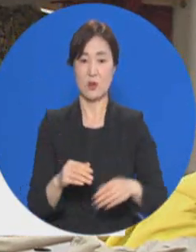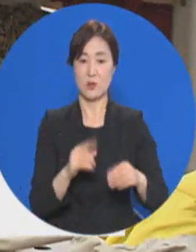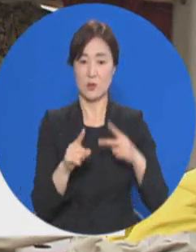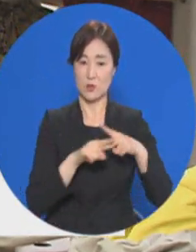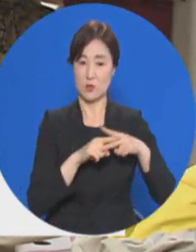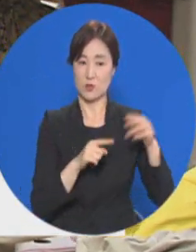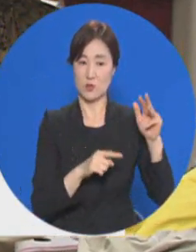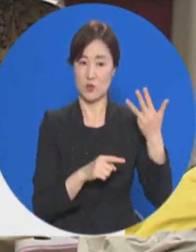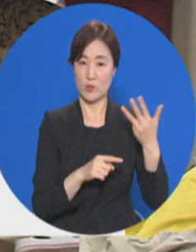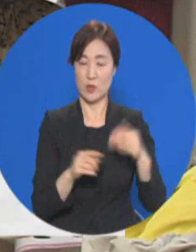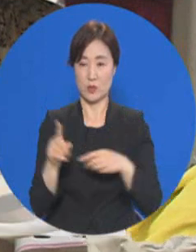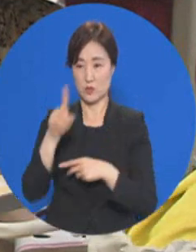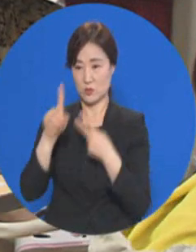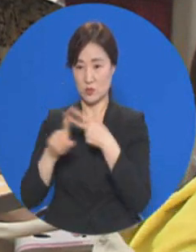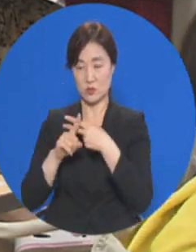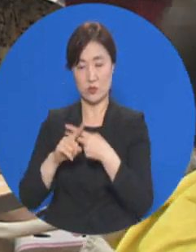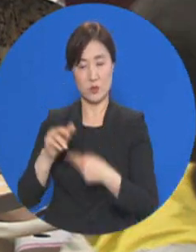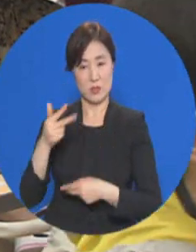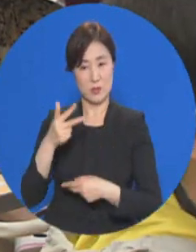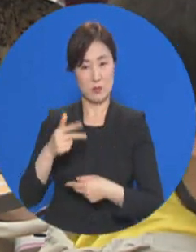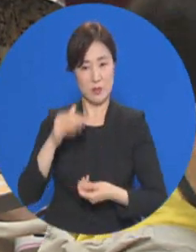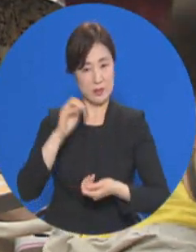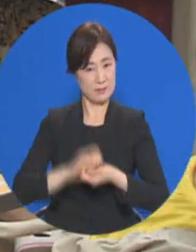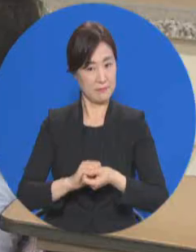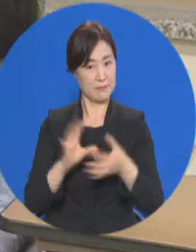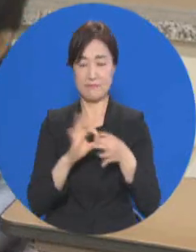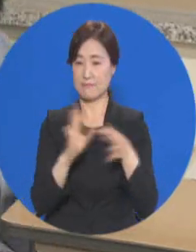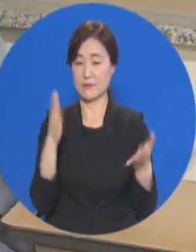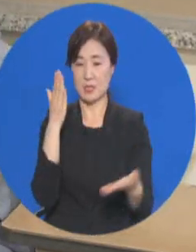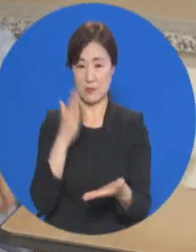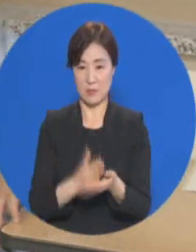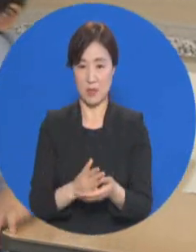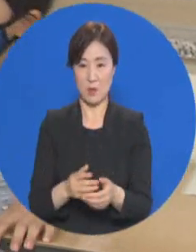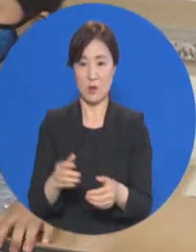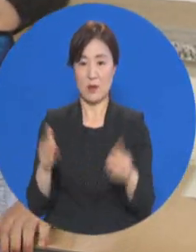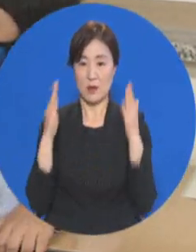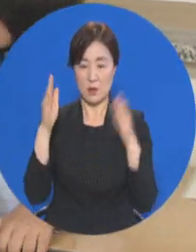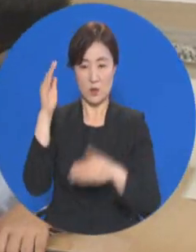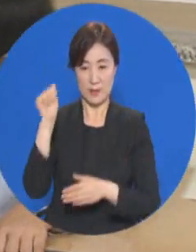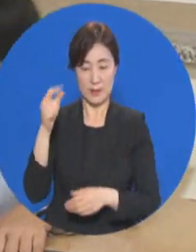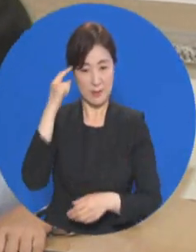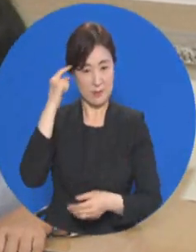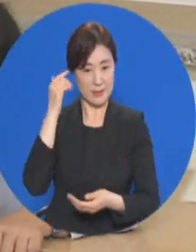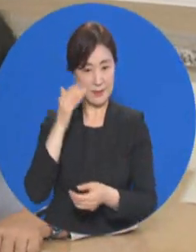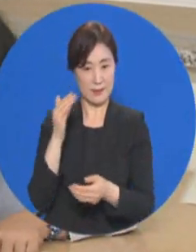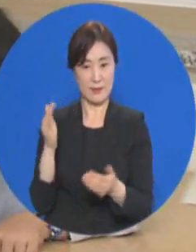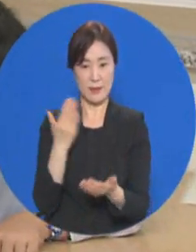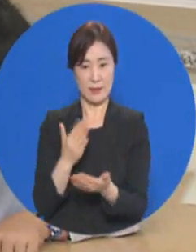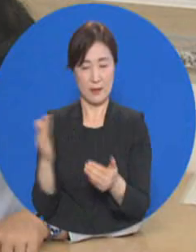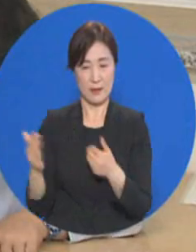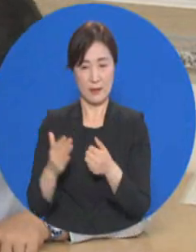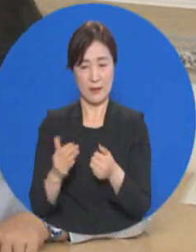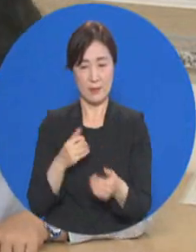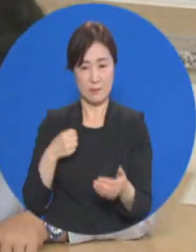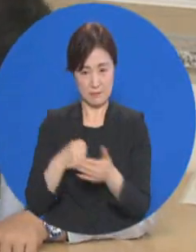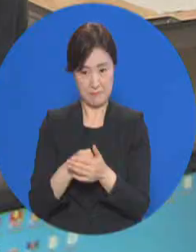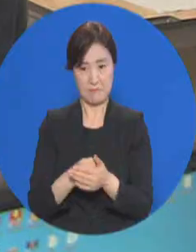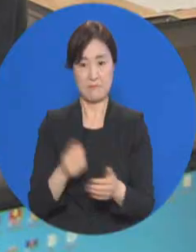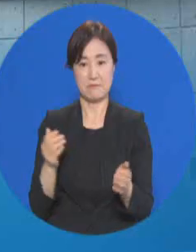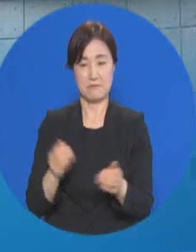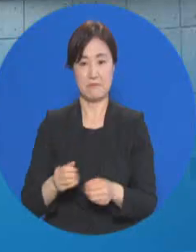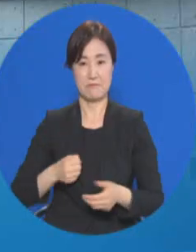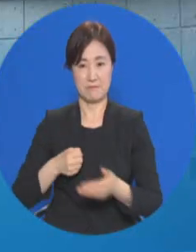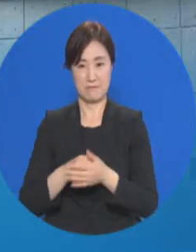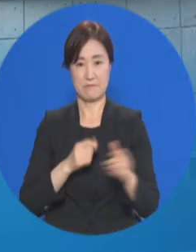900명, 중등 700명 이상에 구애받지 말고 학교장 판단으로 신속하게 전환해줄 것을 당부했습니다.